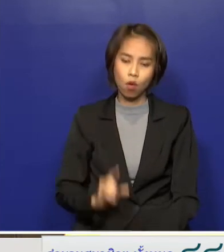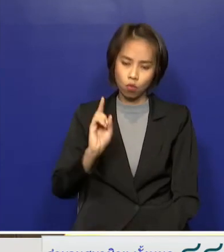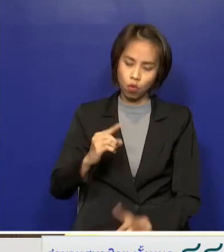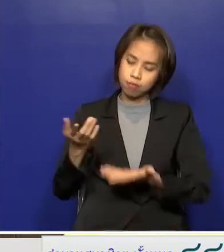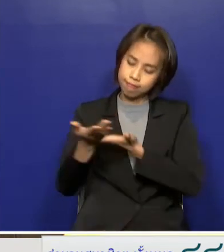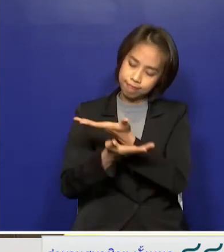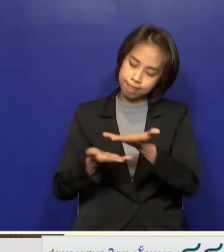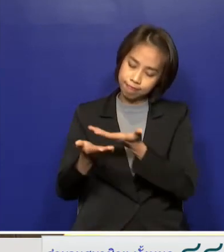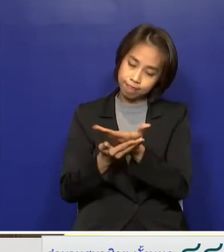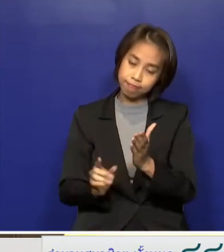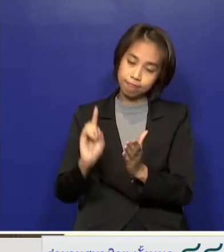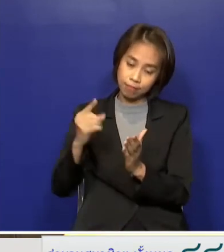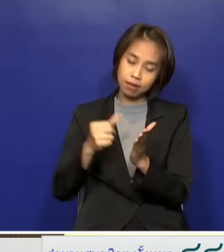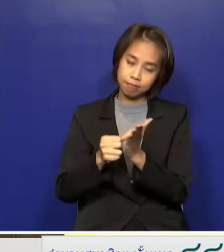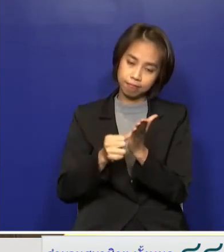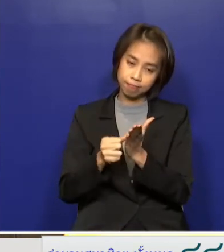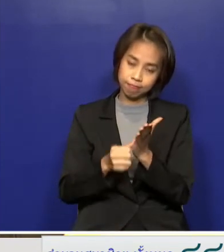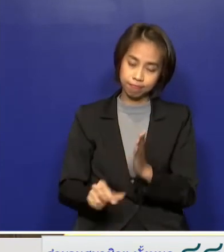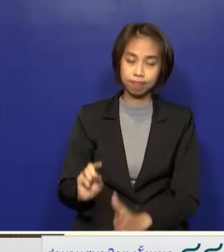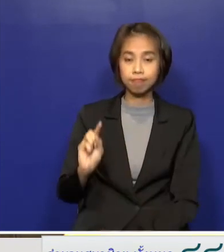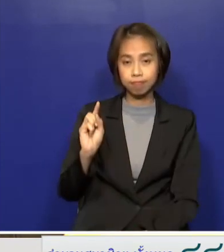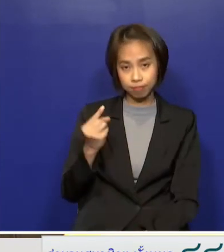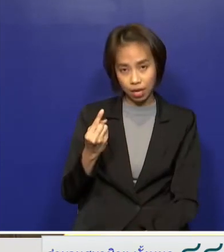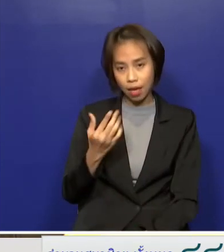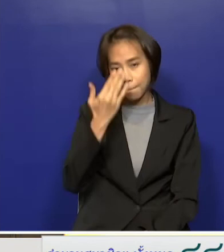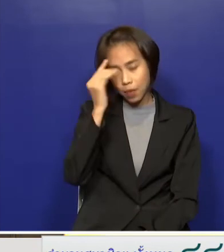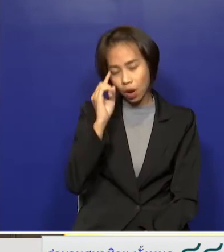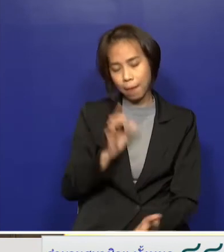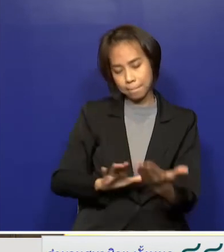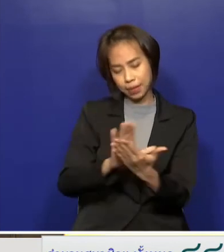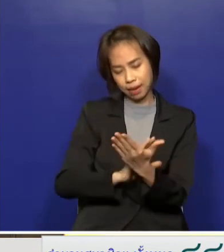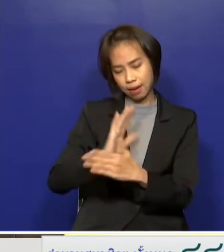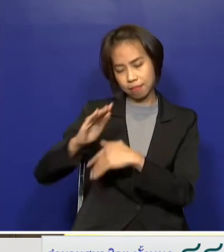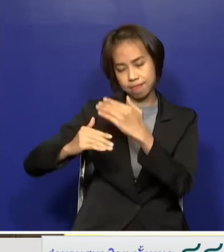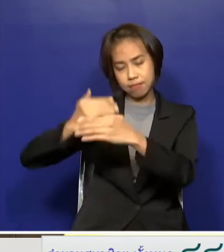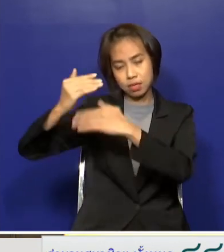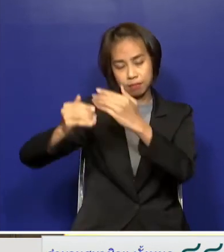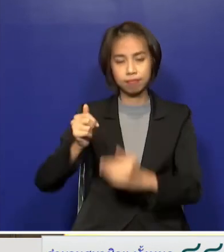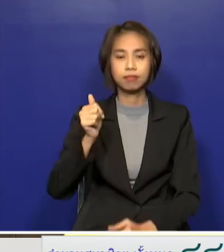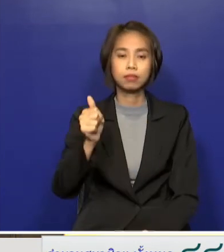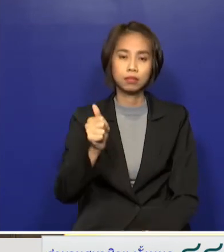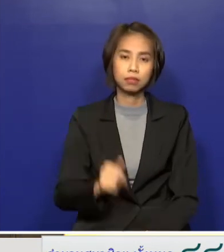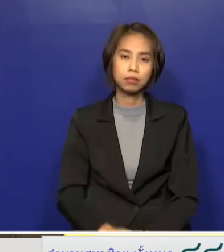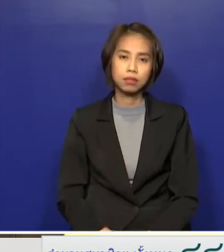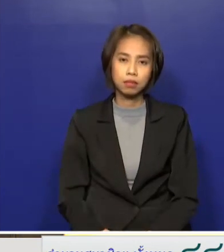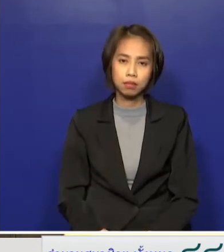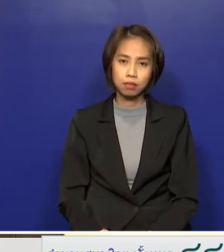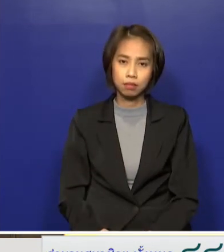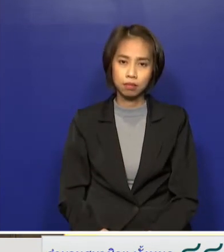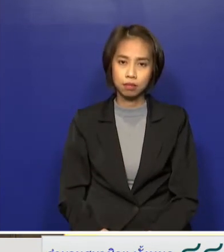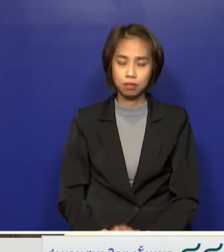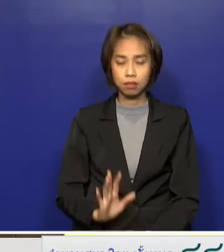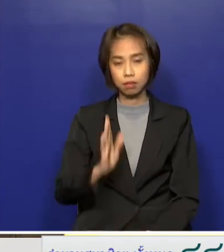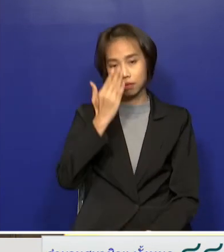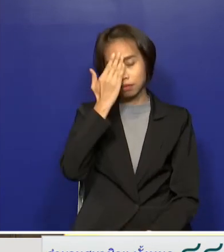าปรับปรุงแก้ไขร่างเพื่อให้ประเทศเดินหน้าไปเพราะว่าถ้าการปฏิรูปการศึกษ